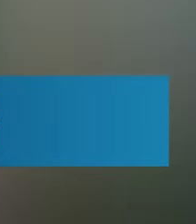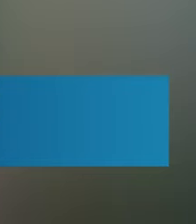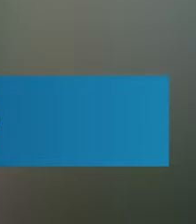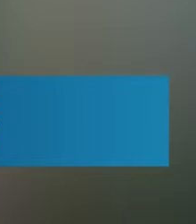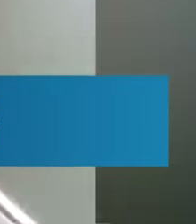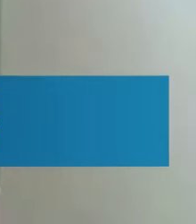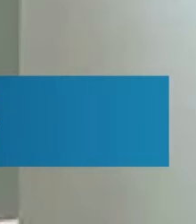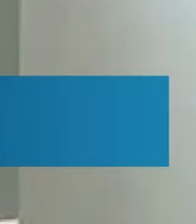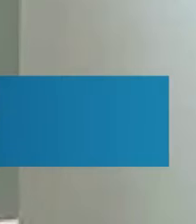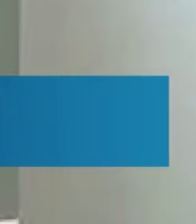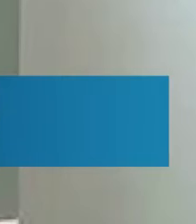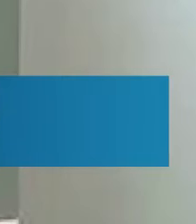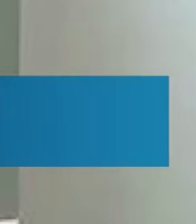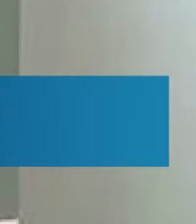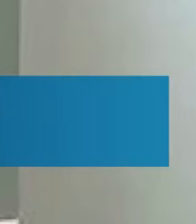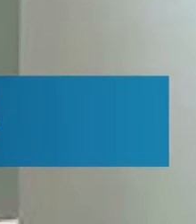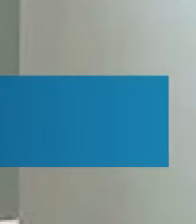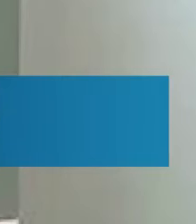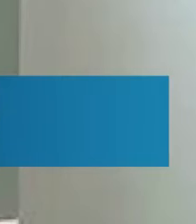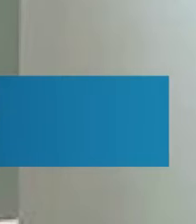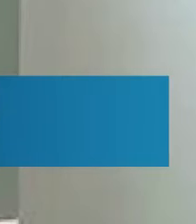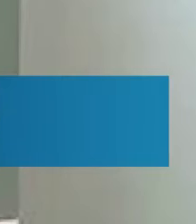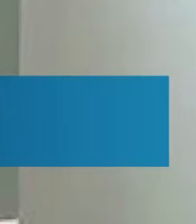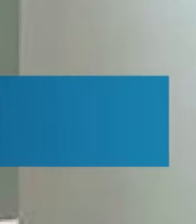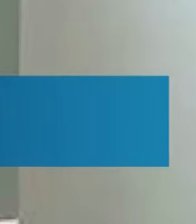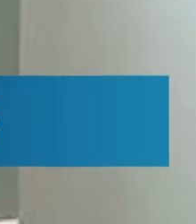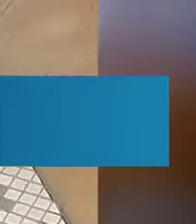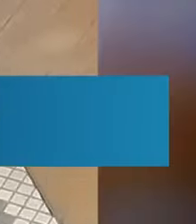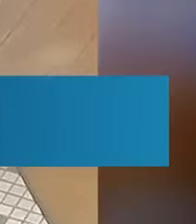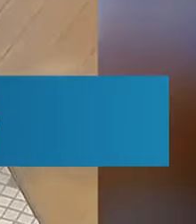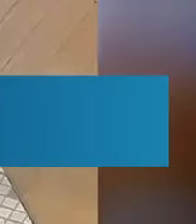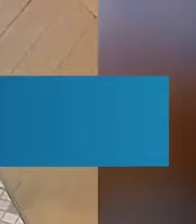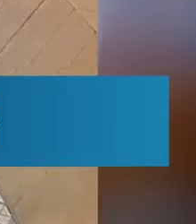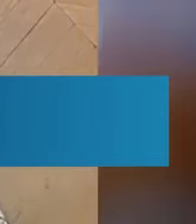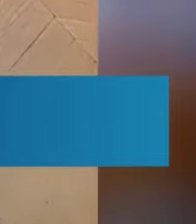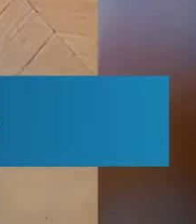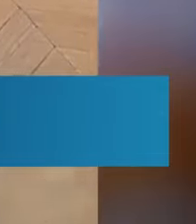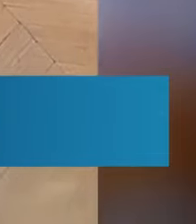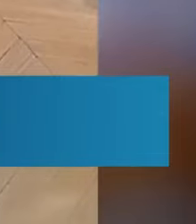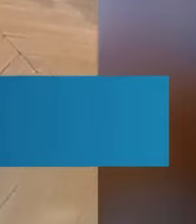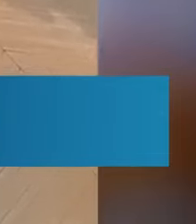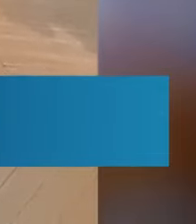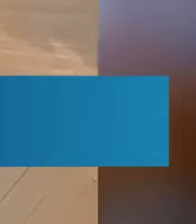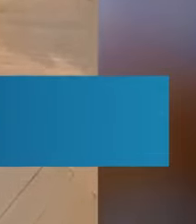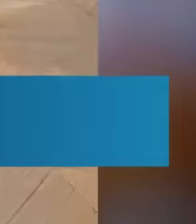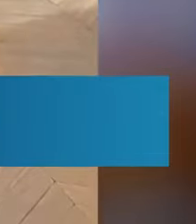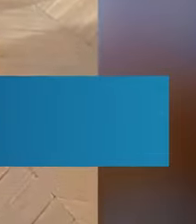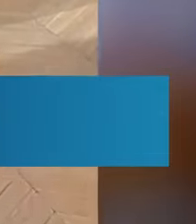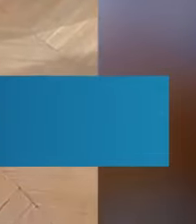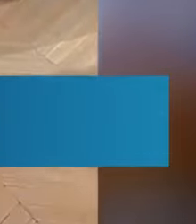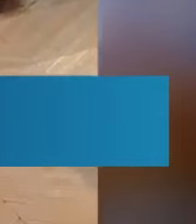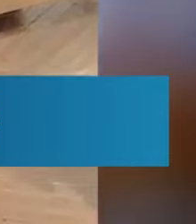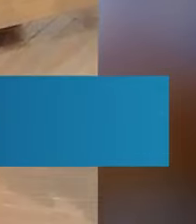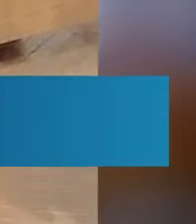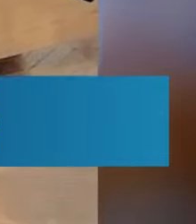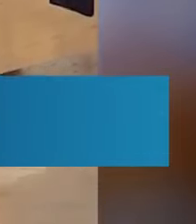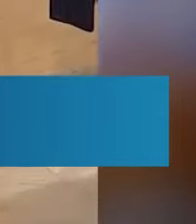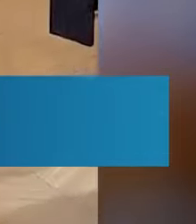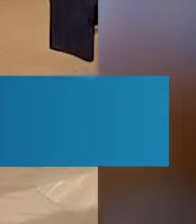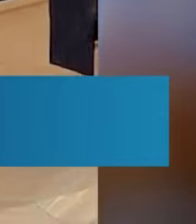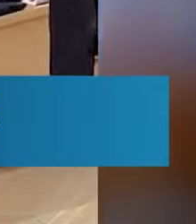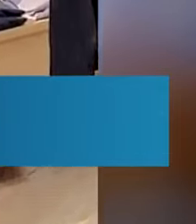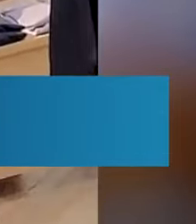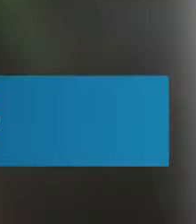있었습니다. 소셜미디어에선 남자라도 무섭다, 범죄가 아니라면 다양성을 존중해야 한다는 다양한 의견이